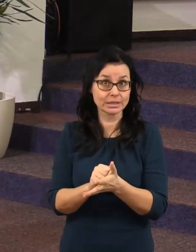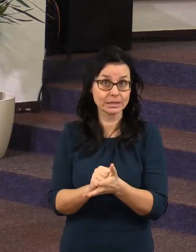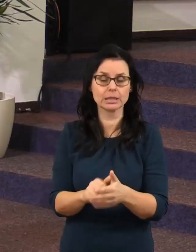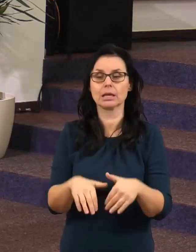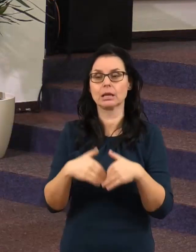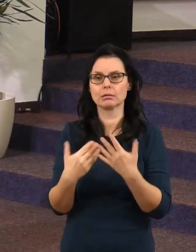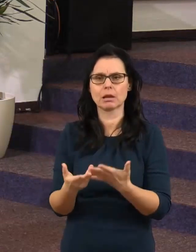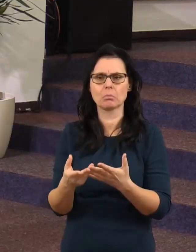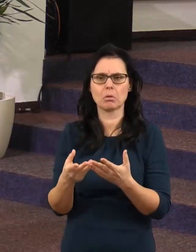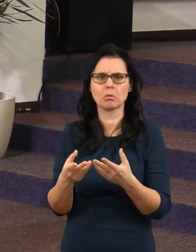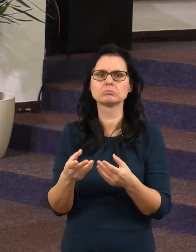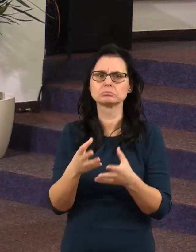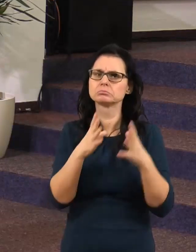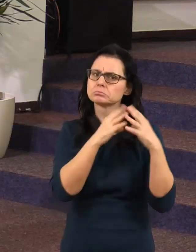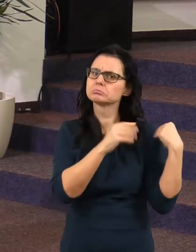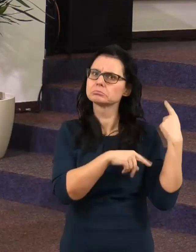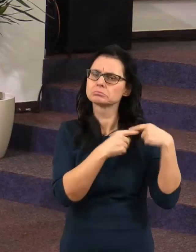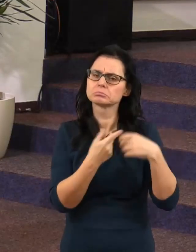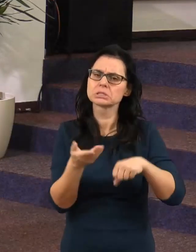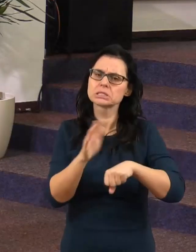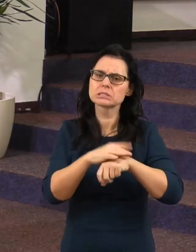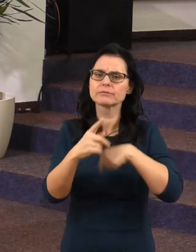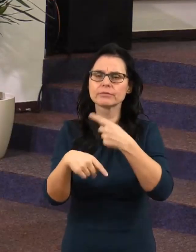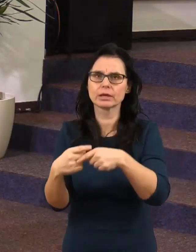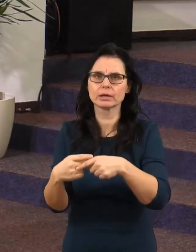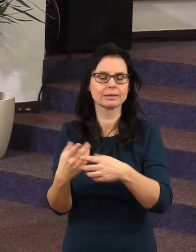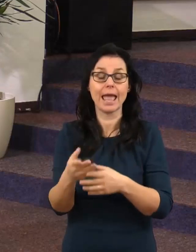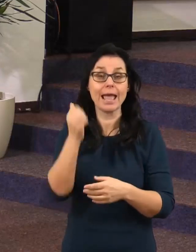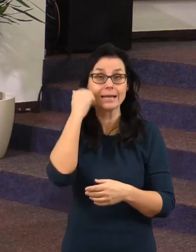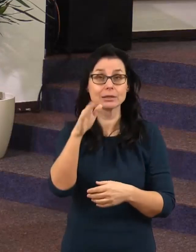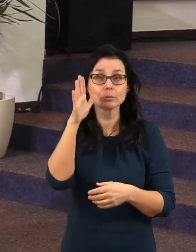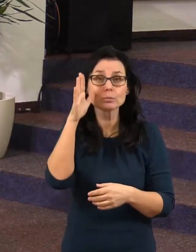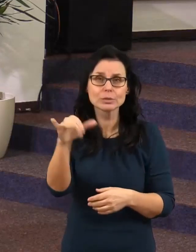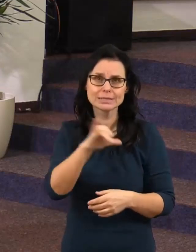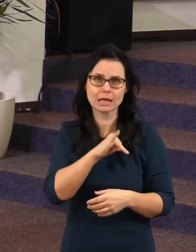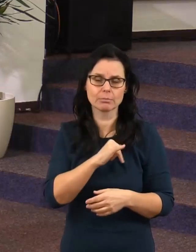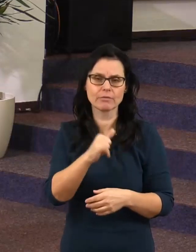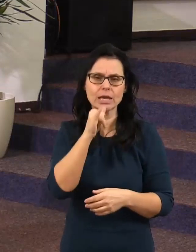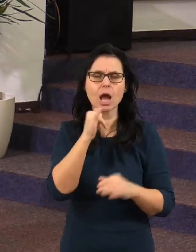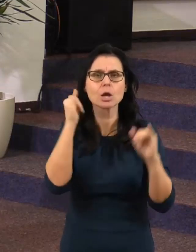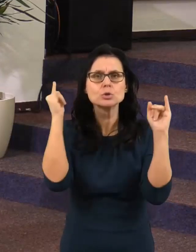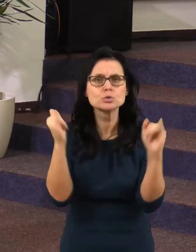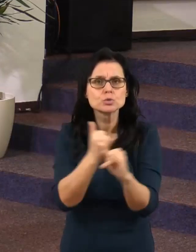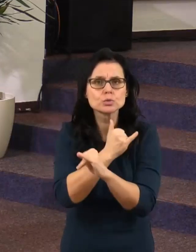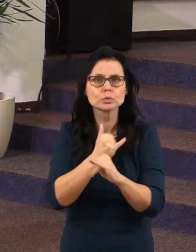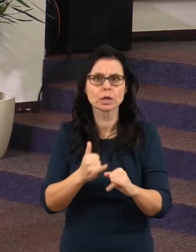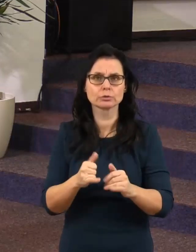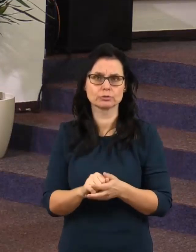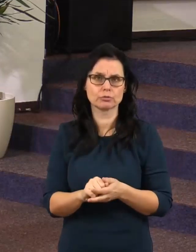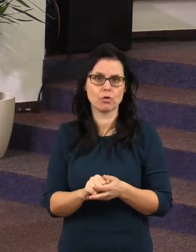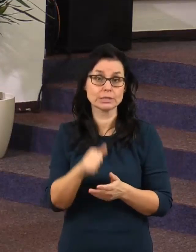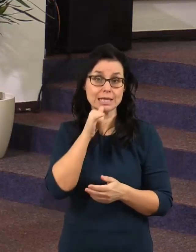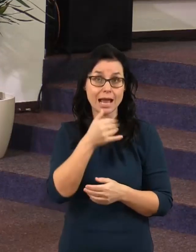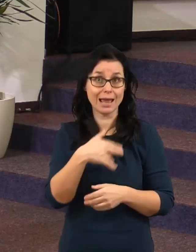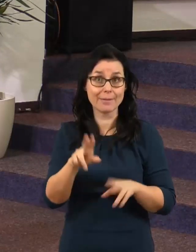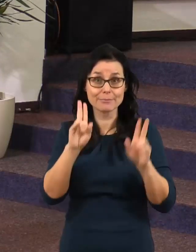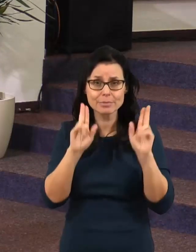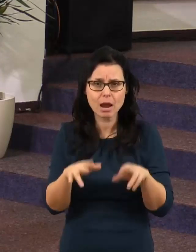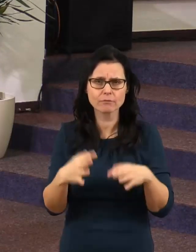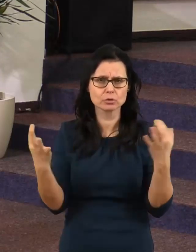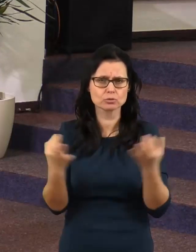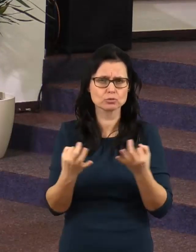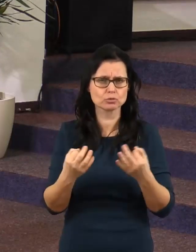pověr. Lidi bude zajímat, jaká je ta skutečnost, jaká je opravdu pravda, čemu mají